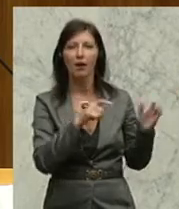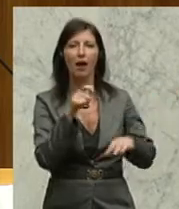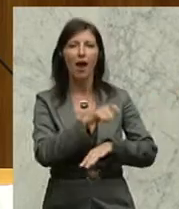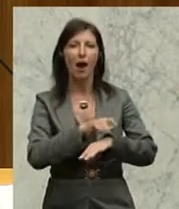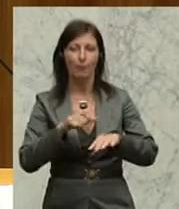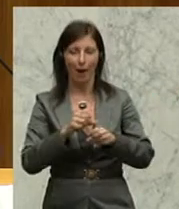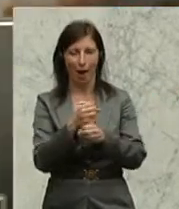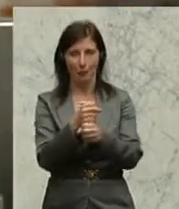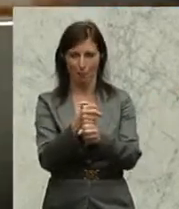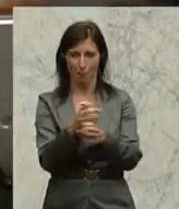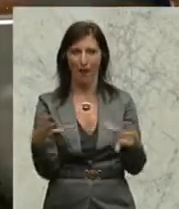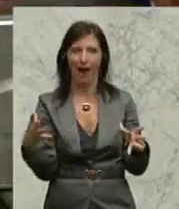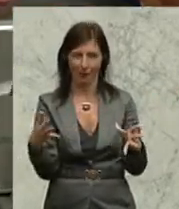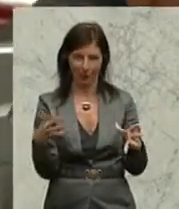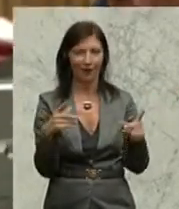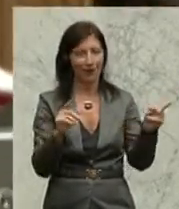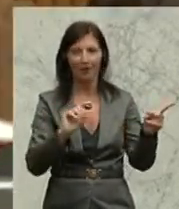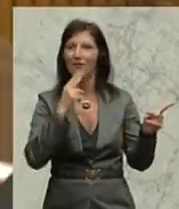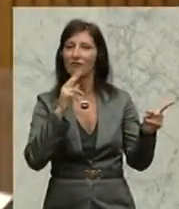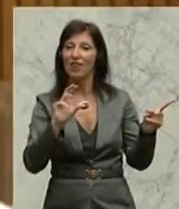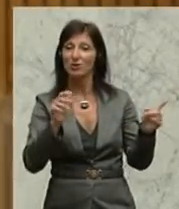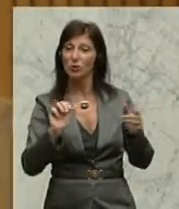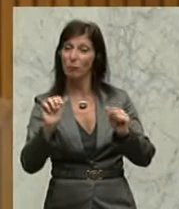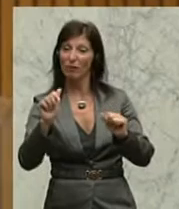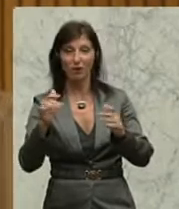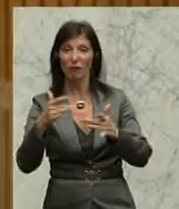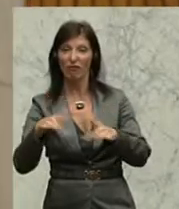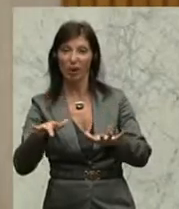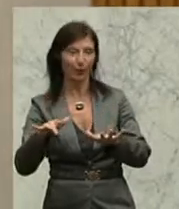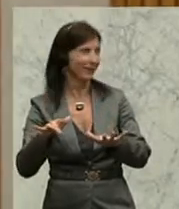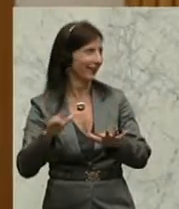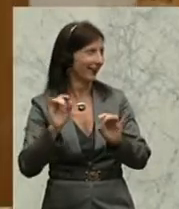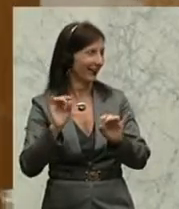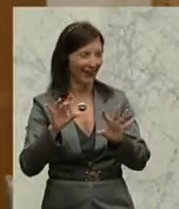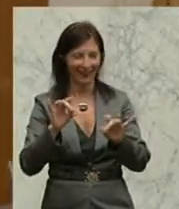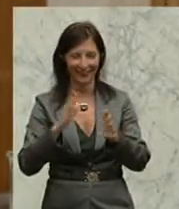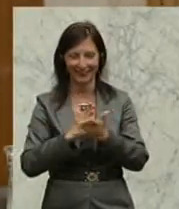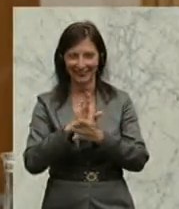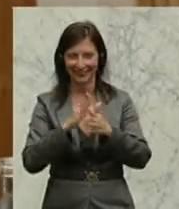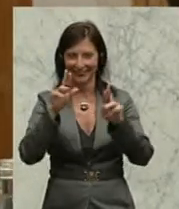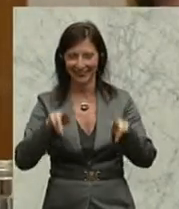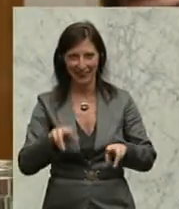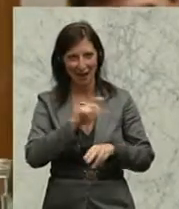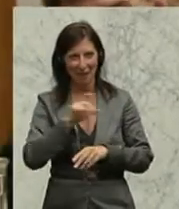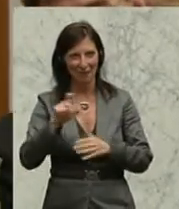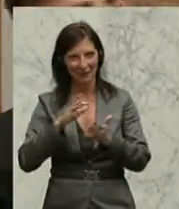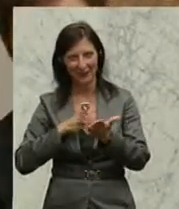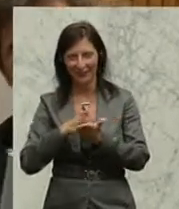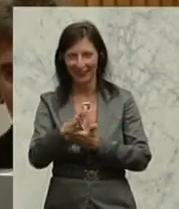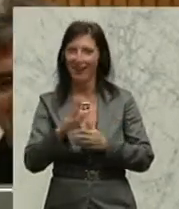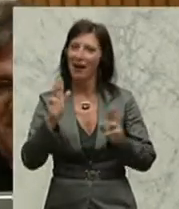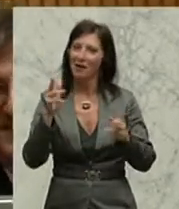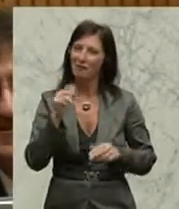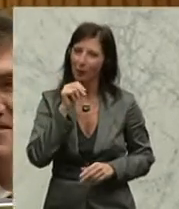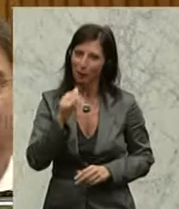motto wer sich zuerst bewegt der hat auch schon verloren beim lehrerdienstrecht was sich die nächsten wochen abgespielt hat warum sorgen wir nicht ehrlicher mit